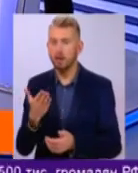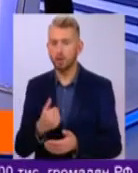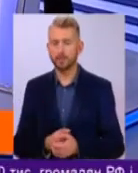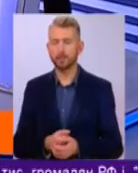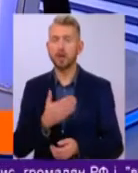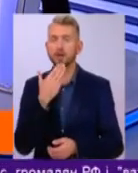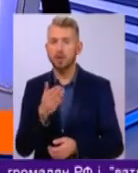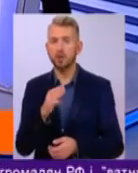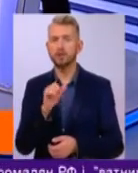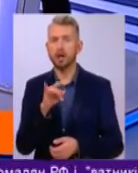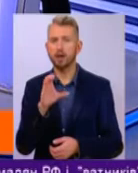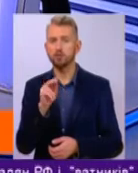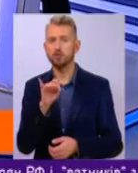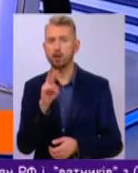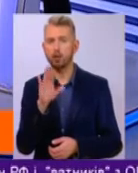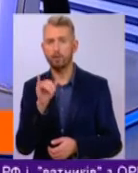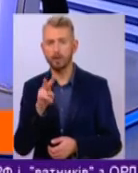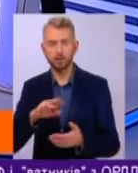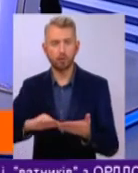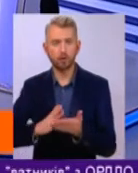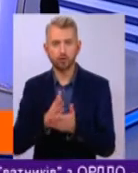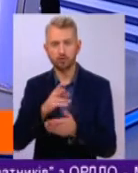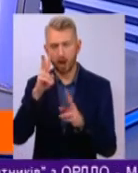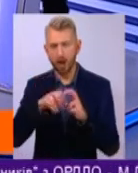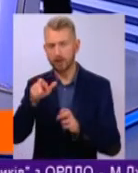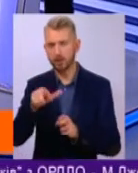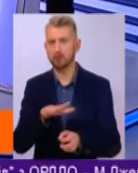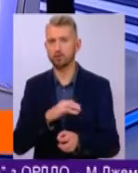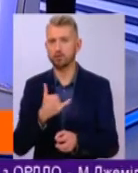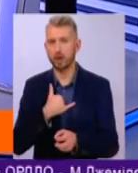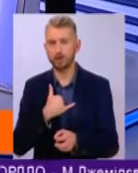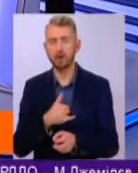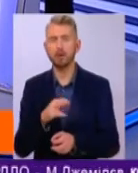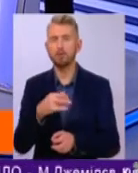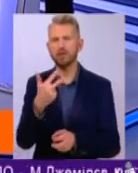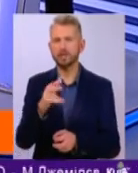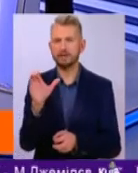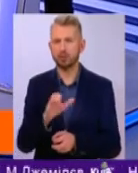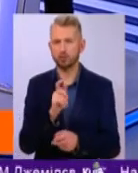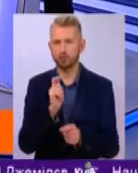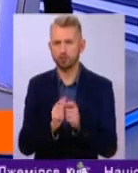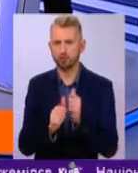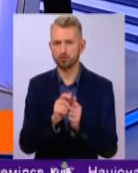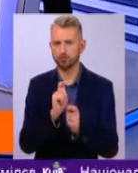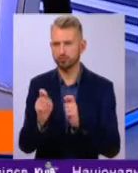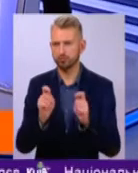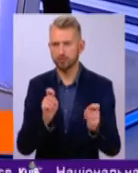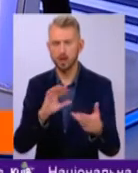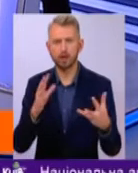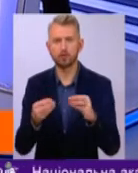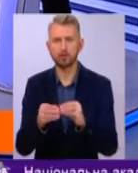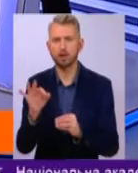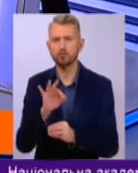Дякую. Тарас Чорновіл, політичний аналітик, був у нас в ефірі. Буквально по півхвилинки ваше резюме, панове,